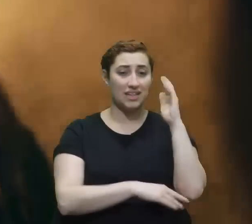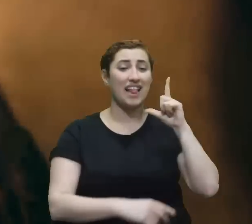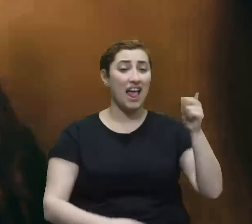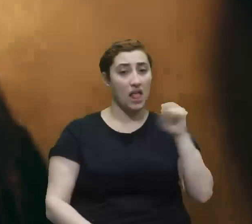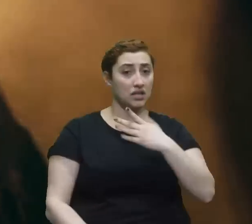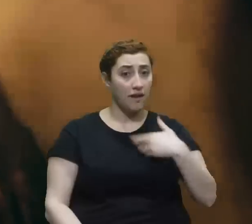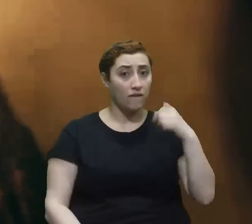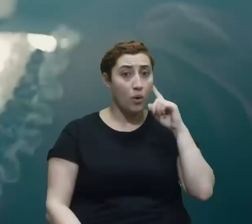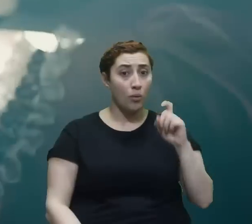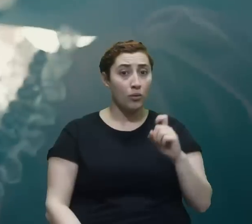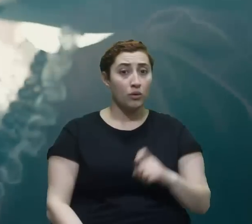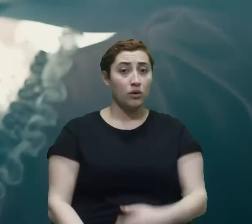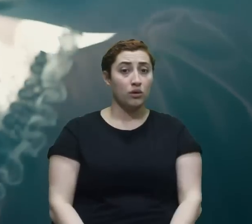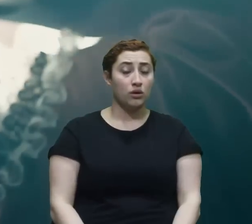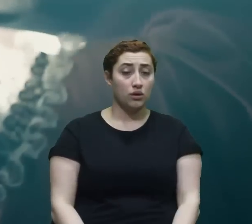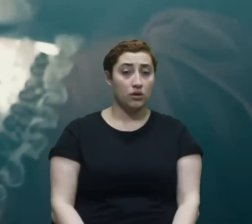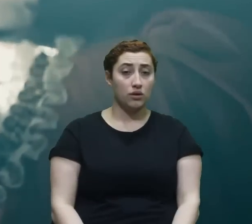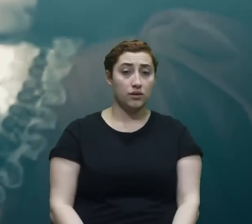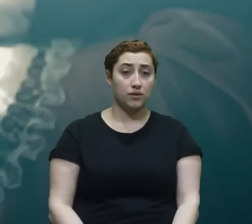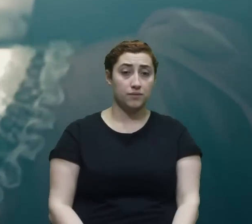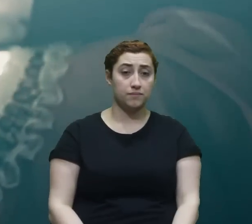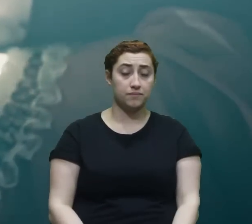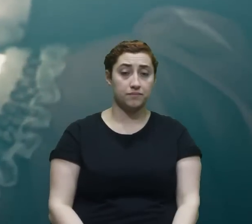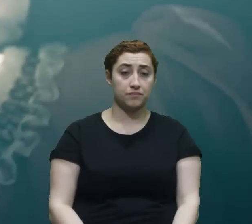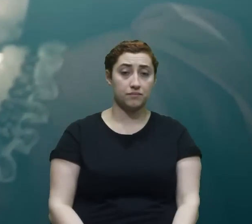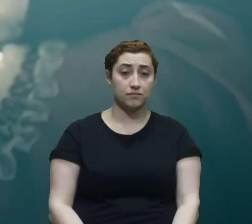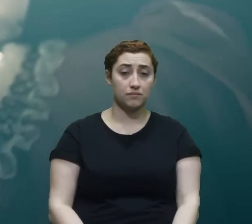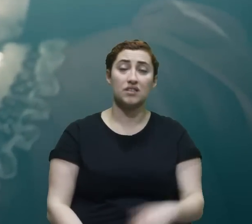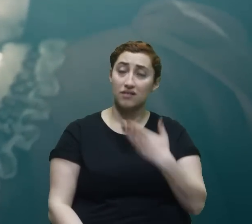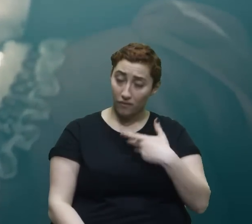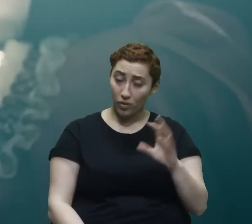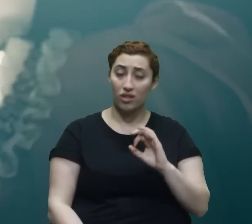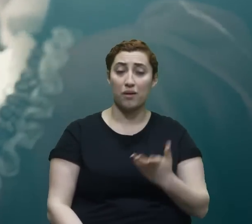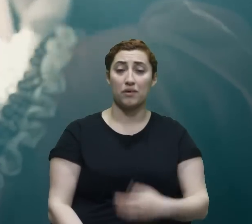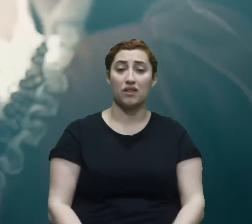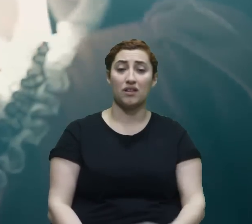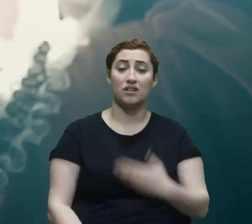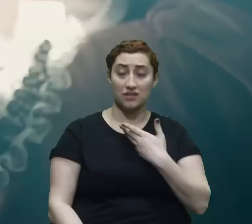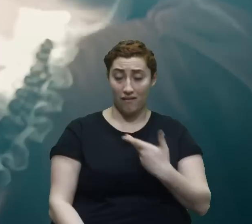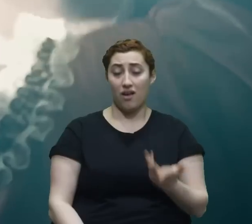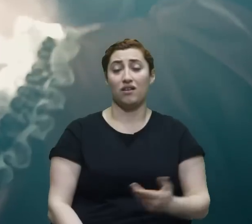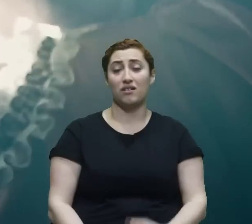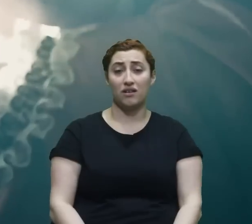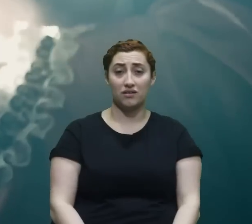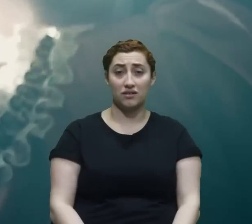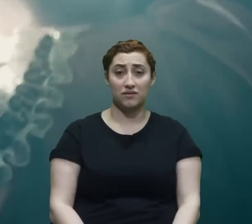Leyla'yı sever miydi? Geçmişte Yüce Efendi Leyla'nın başını okşuyor. Severdi ya. Sevmez olur